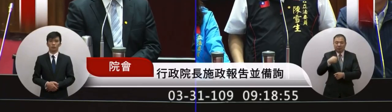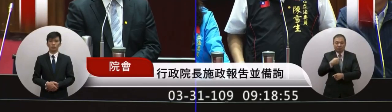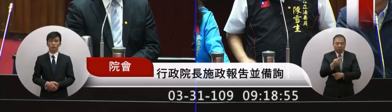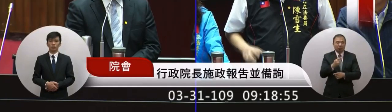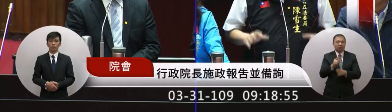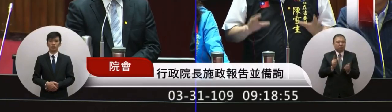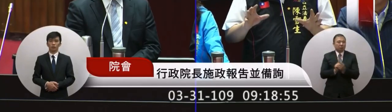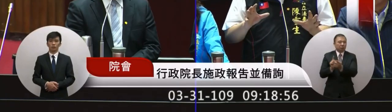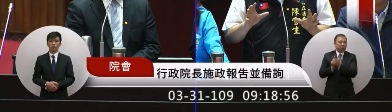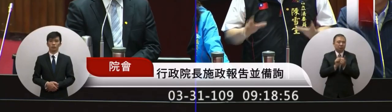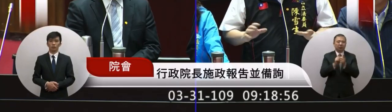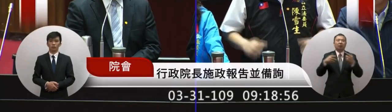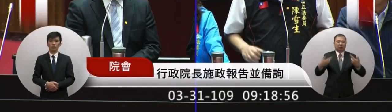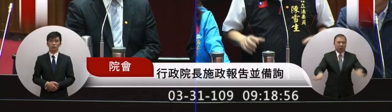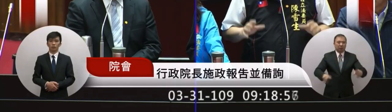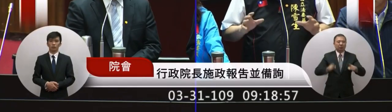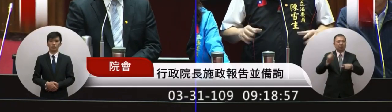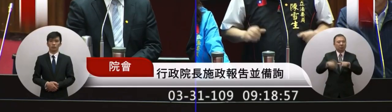业哈。